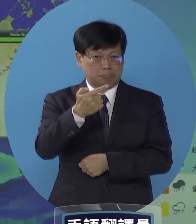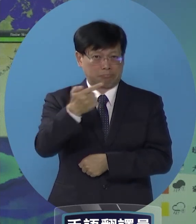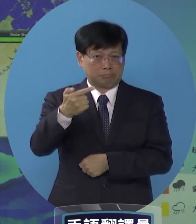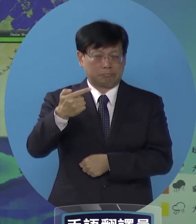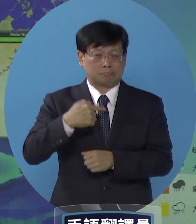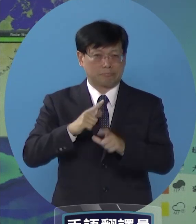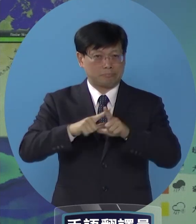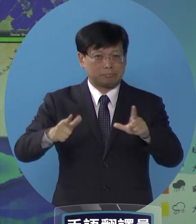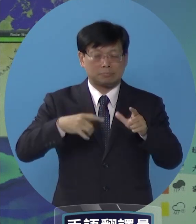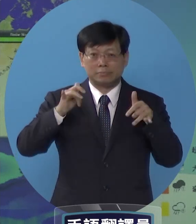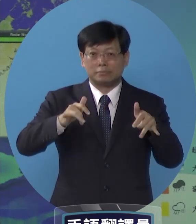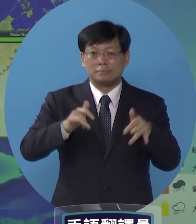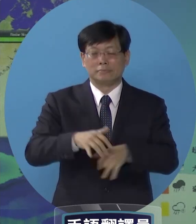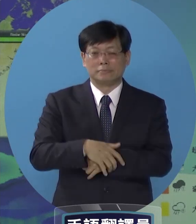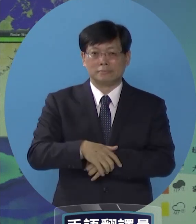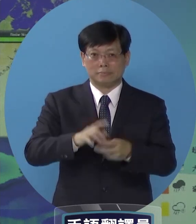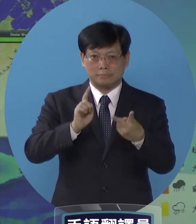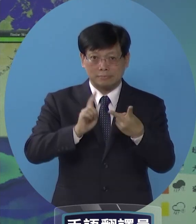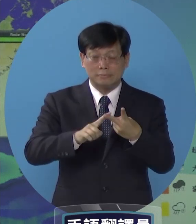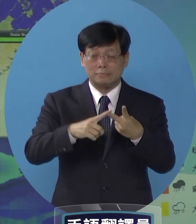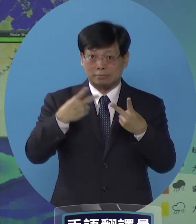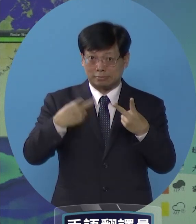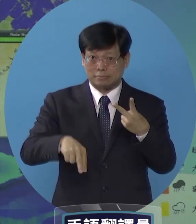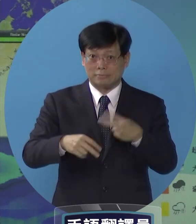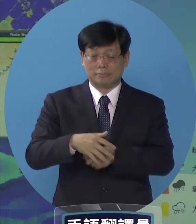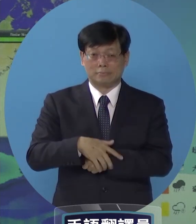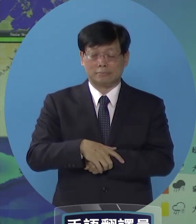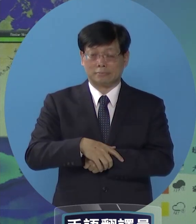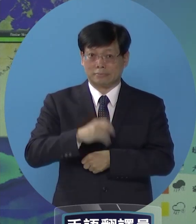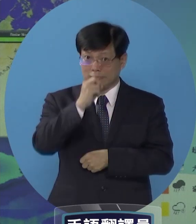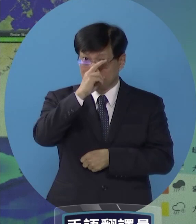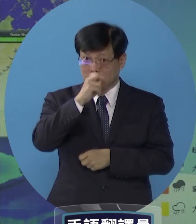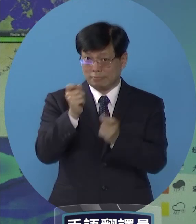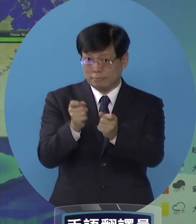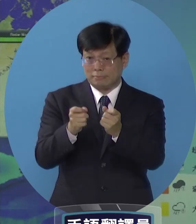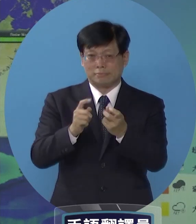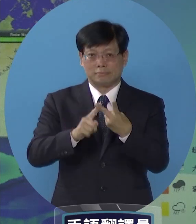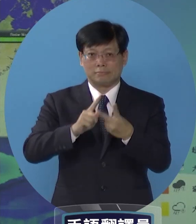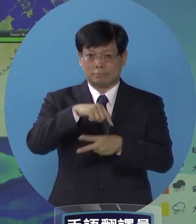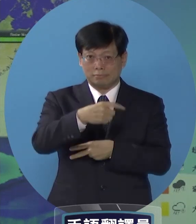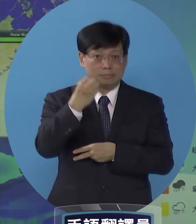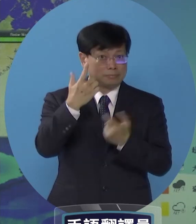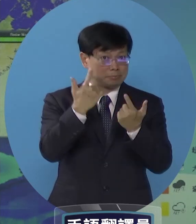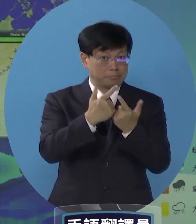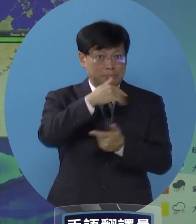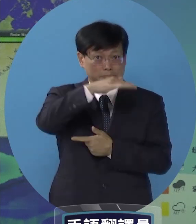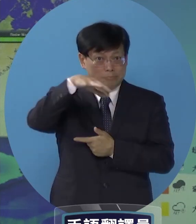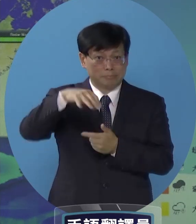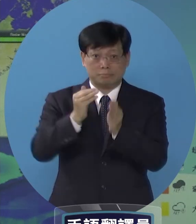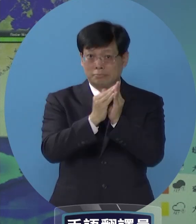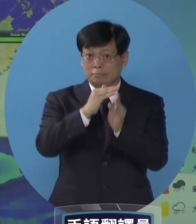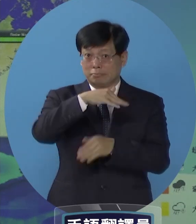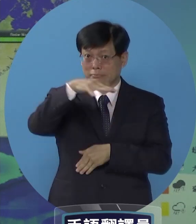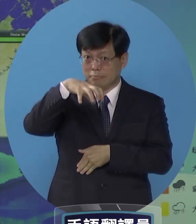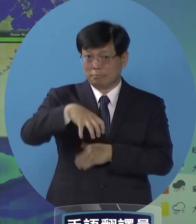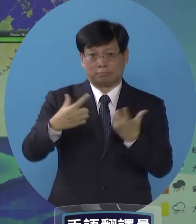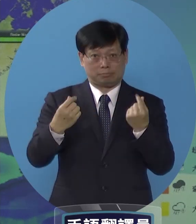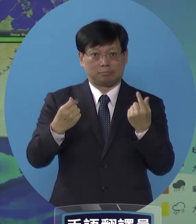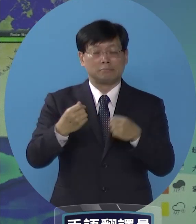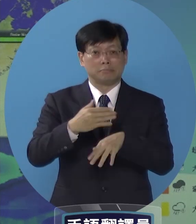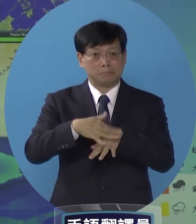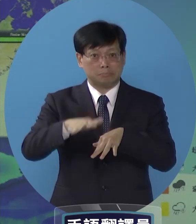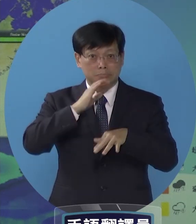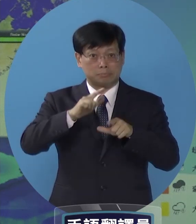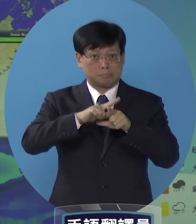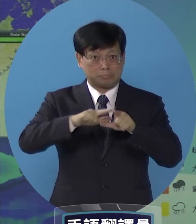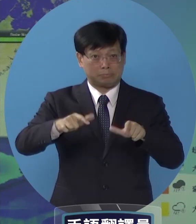大好雨，另外呢，在宜兰的地区还有在新北的山区跟桃园的山区，则是会有局部性的